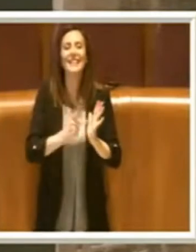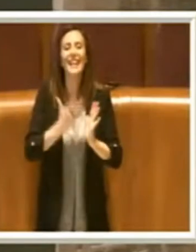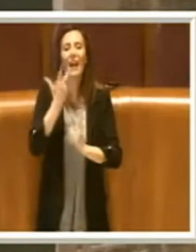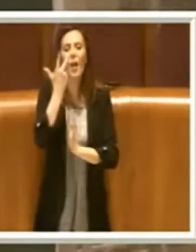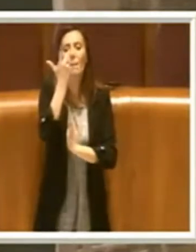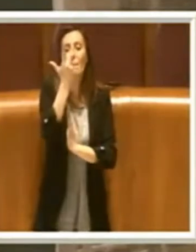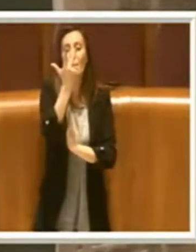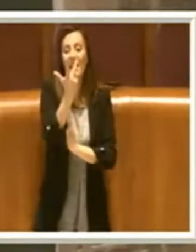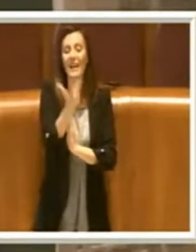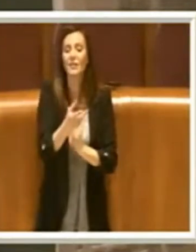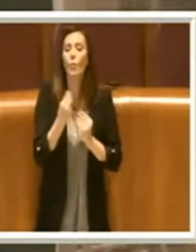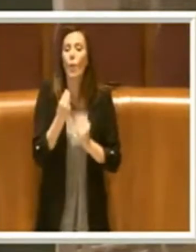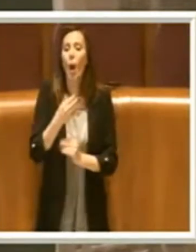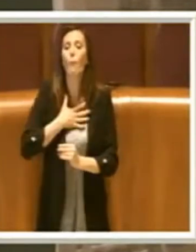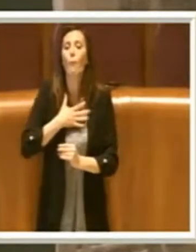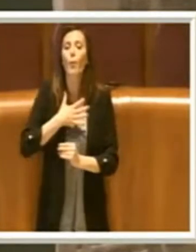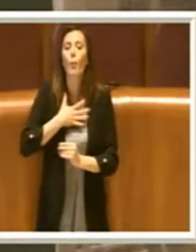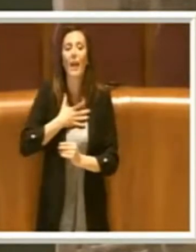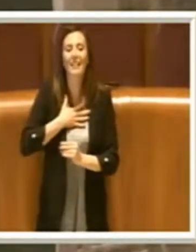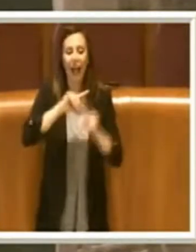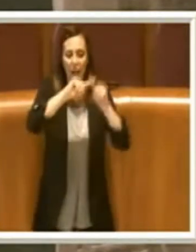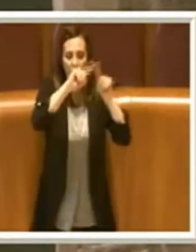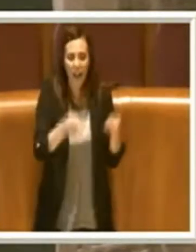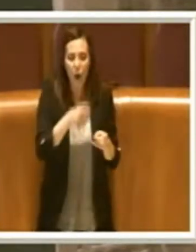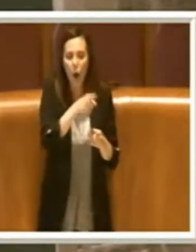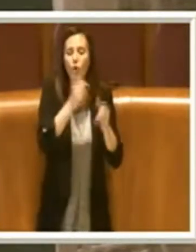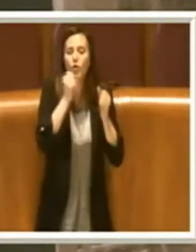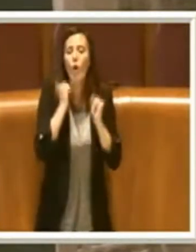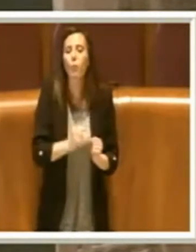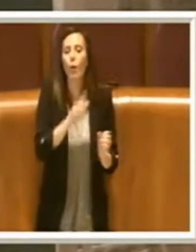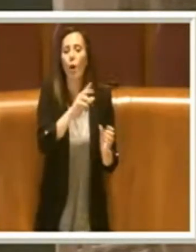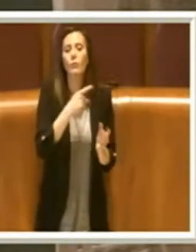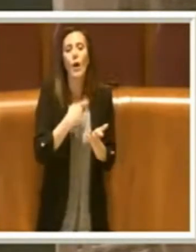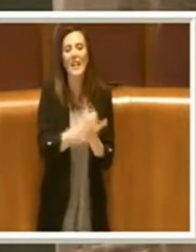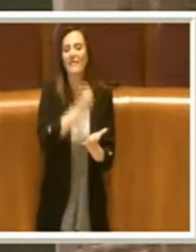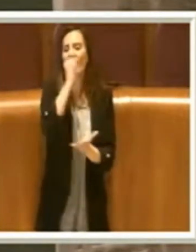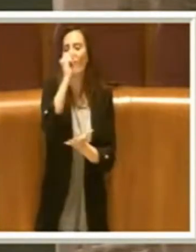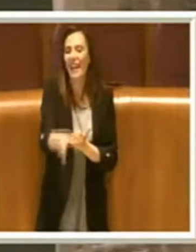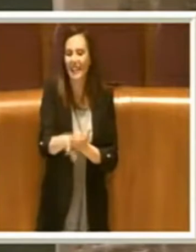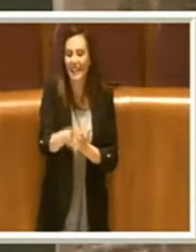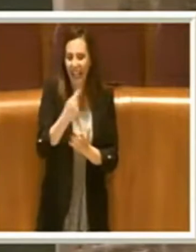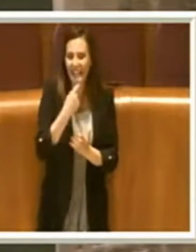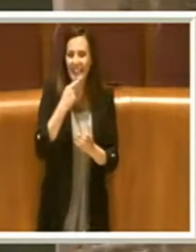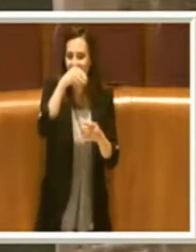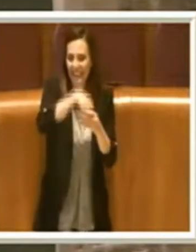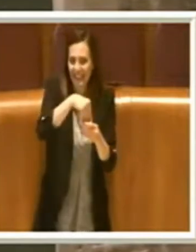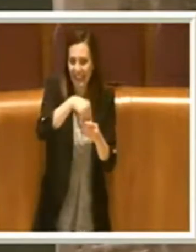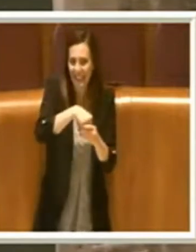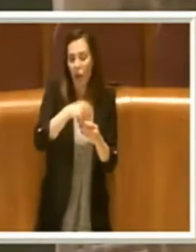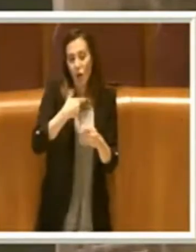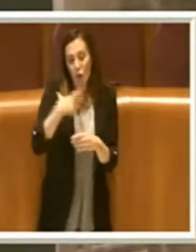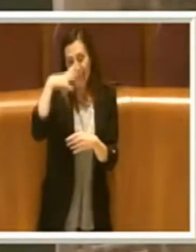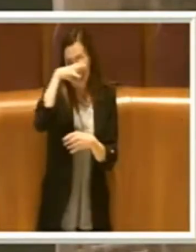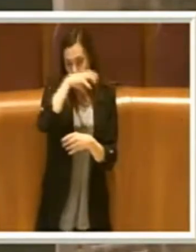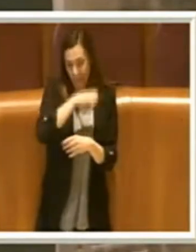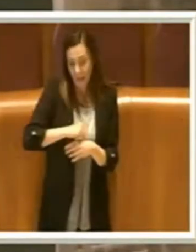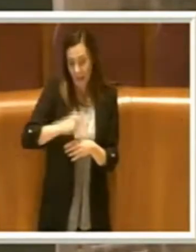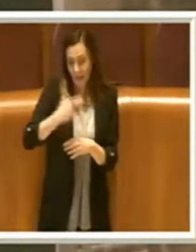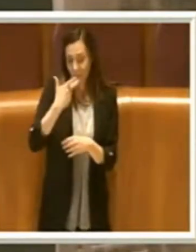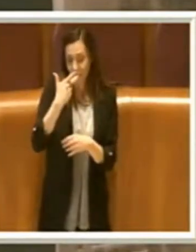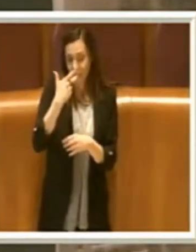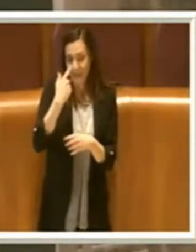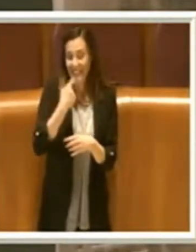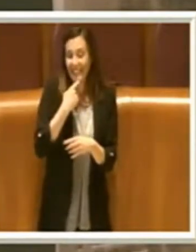il proprietario può sfrattare il conduttore ma ovviamente capiamo anche il conduttore quindi chiediamo sempre